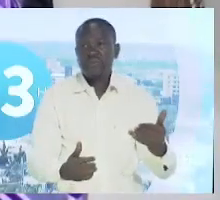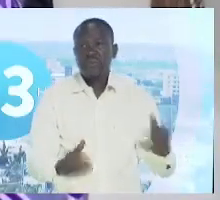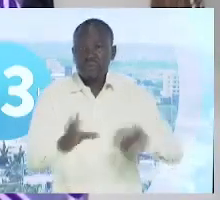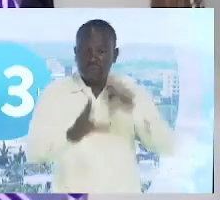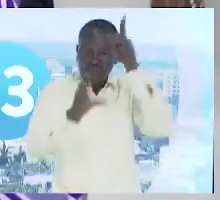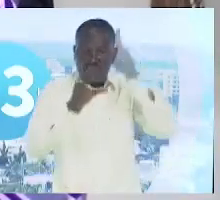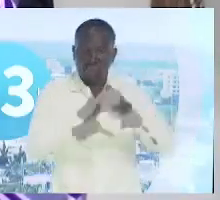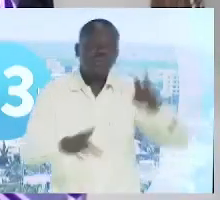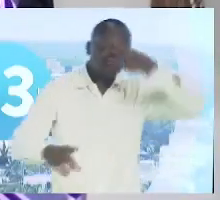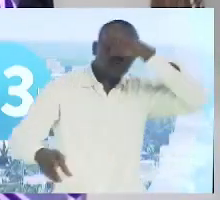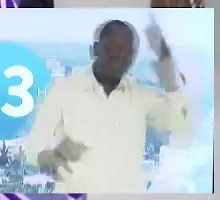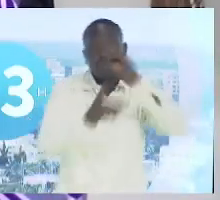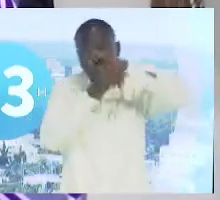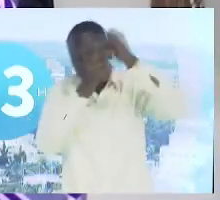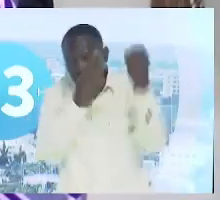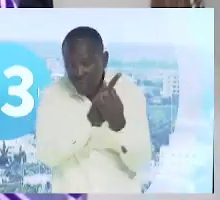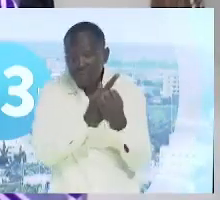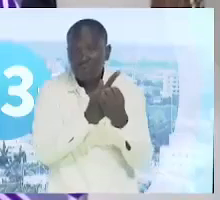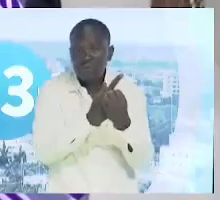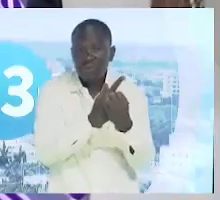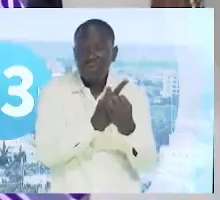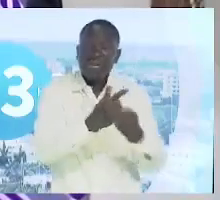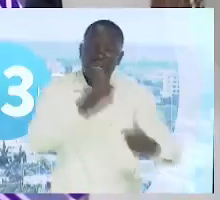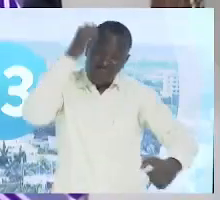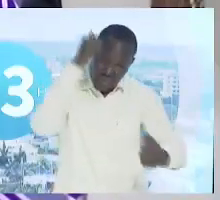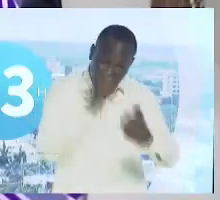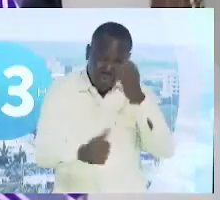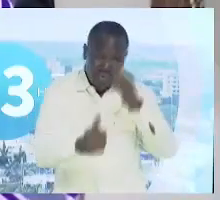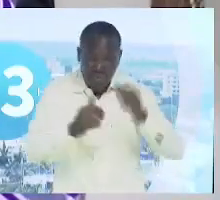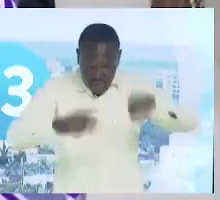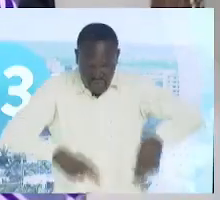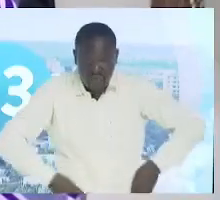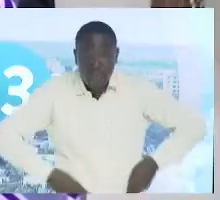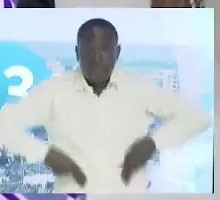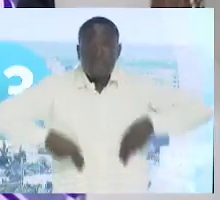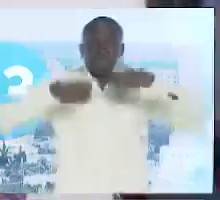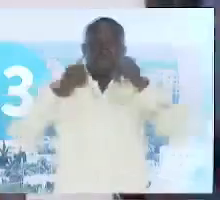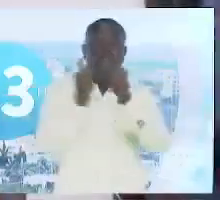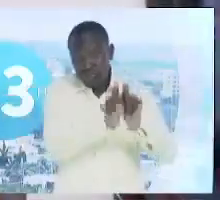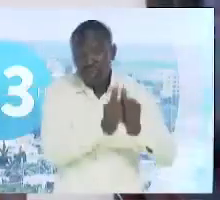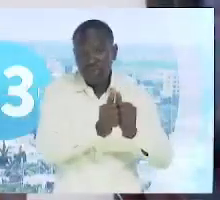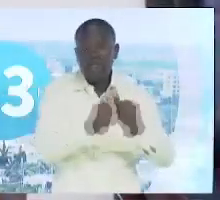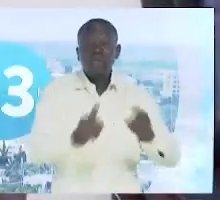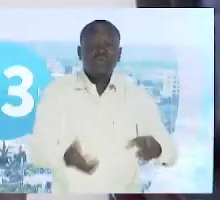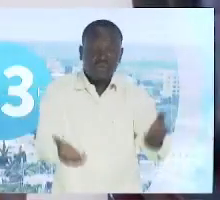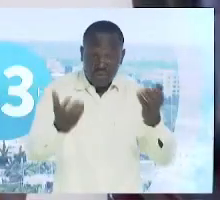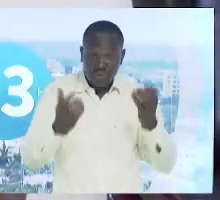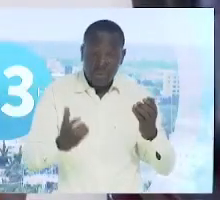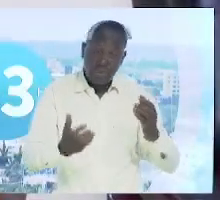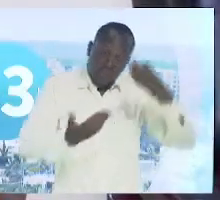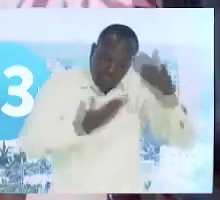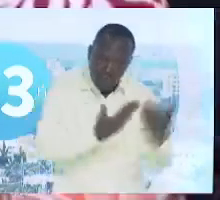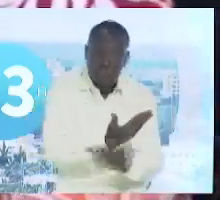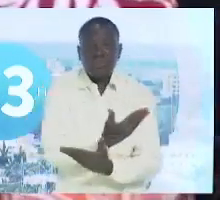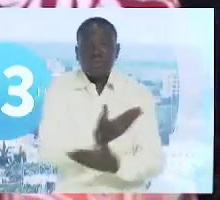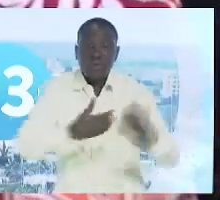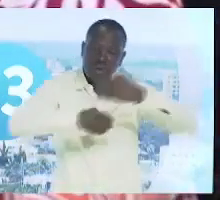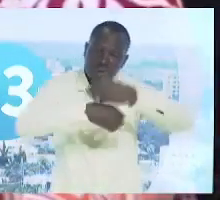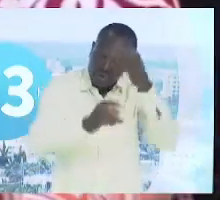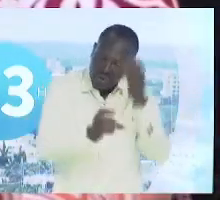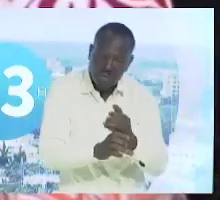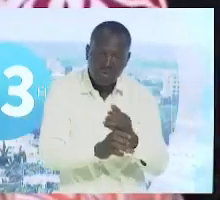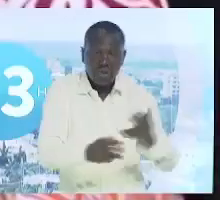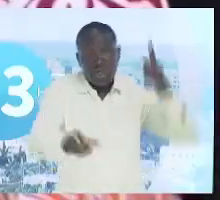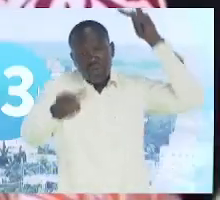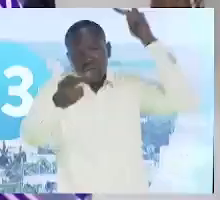sociaux. Cela n'est pas sans conséquence sur le vivre ensemble. Donc, je voudrais en tout cas vous inviter à créer justement